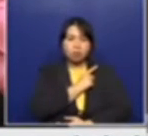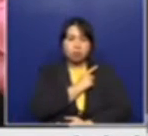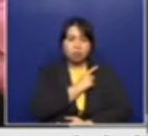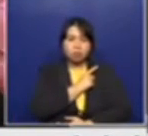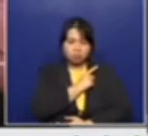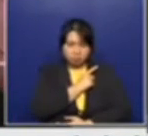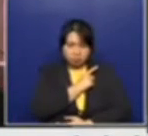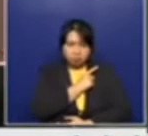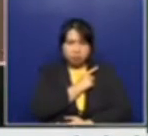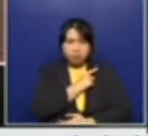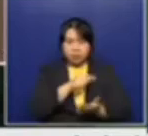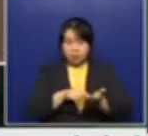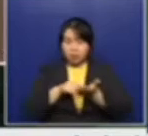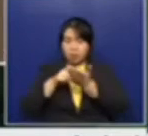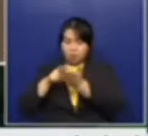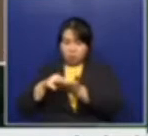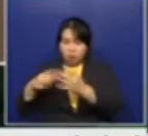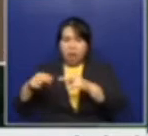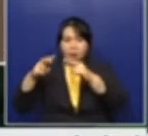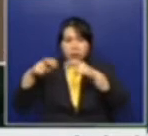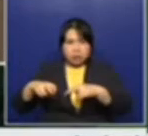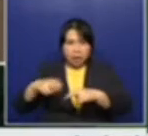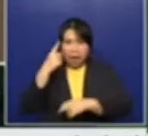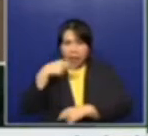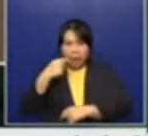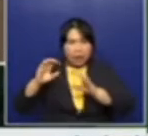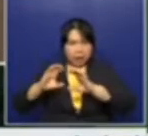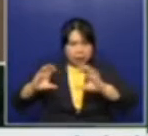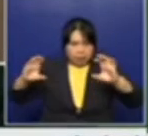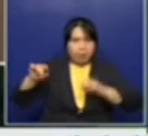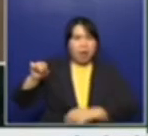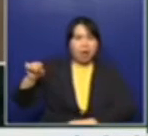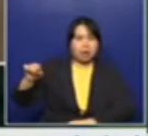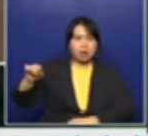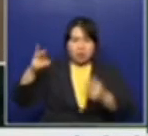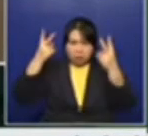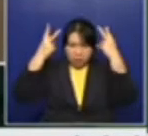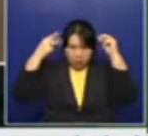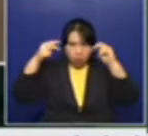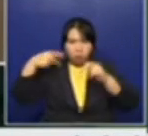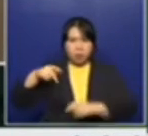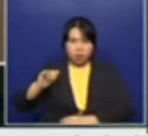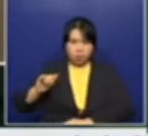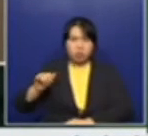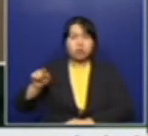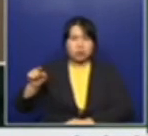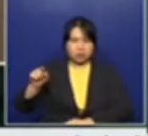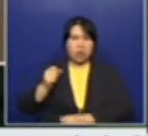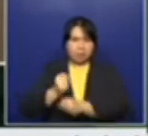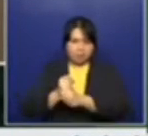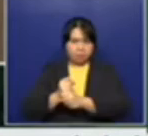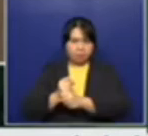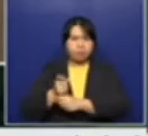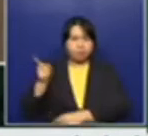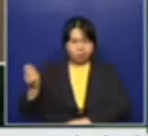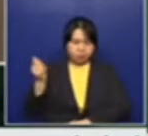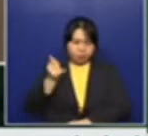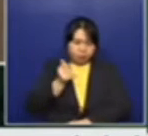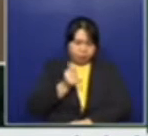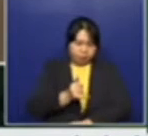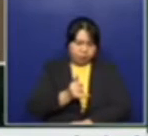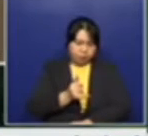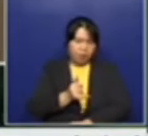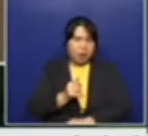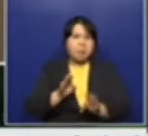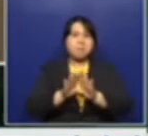ำเรื่องนี้ไปศึกษาก็คือตัวรัฐบาลเองโดยพลเอกประยุทธ์พลเอกประยุทธ์จะต้องลงมาฟังเปิดทำเ